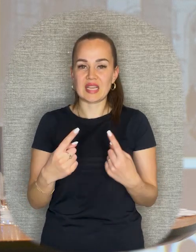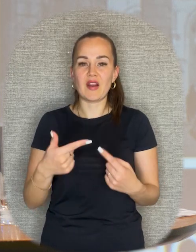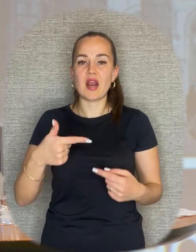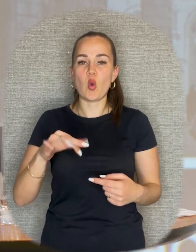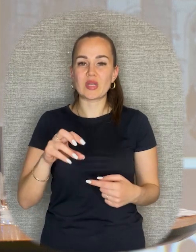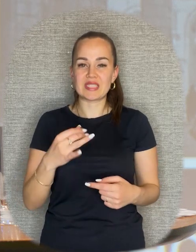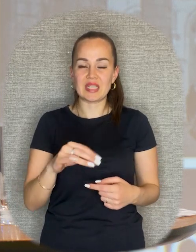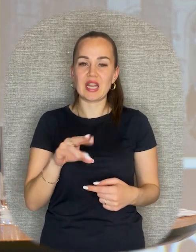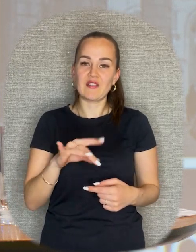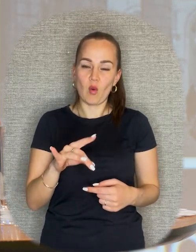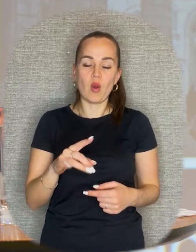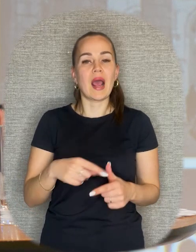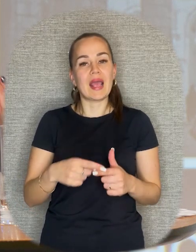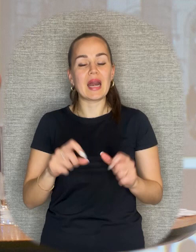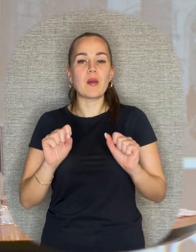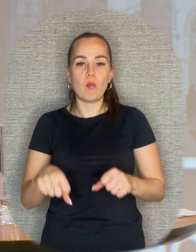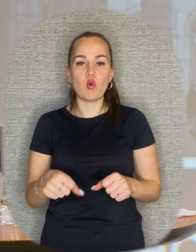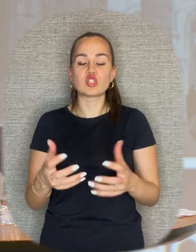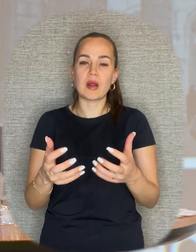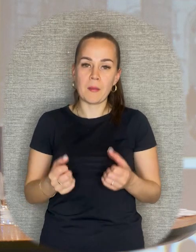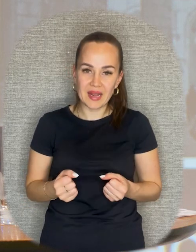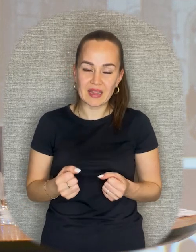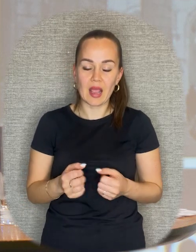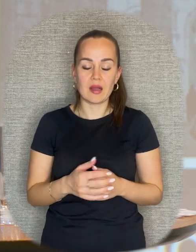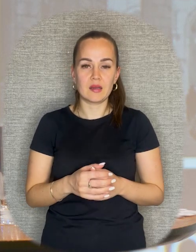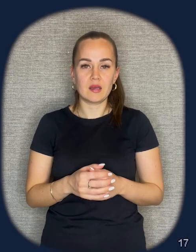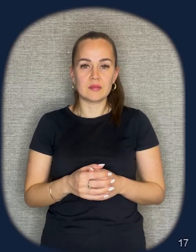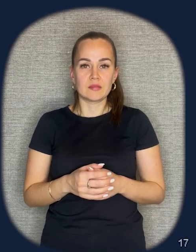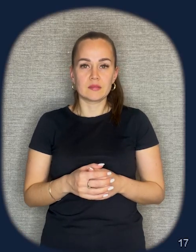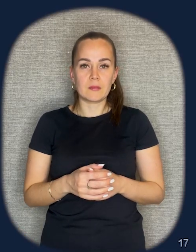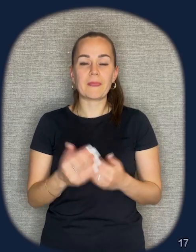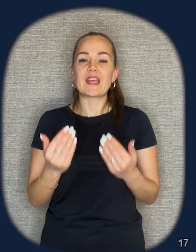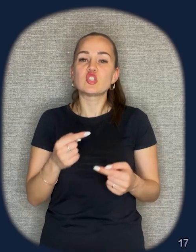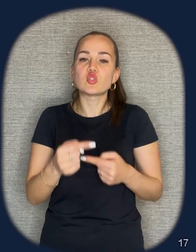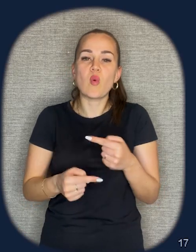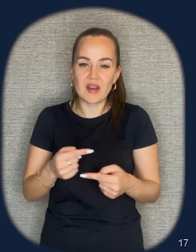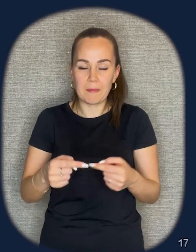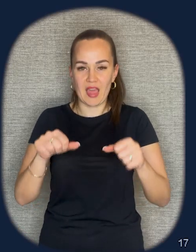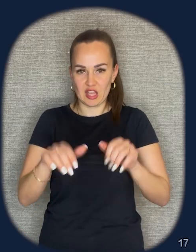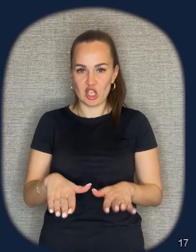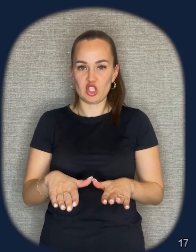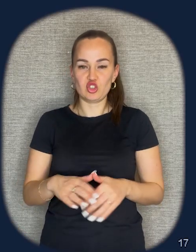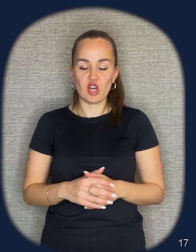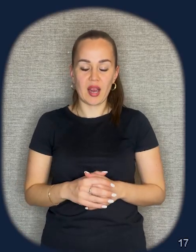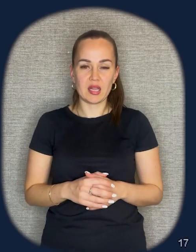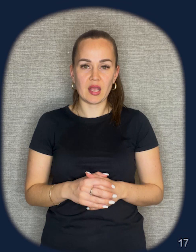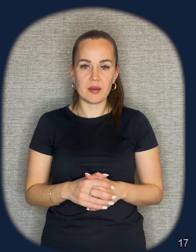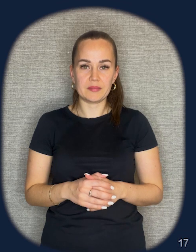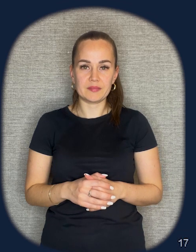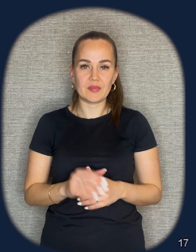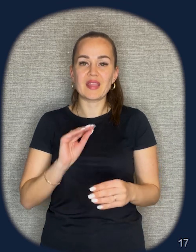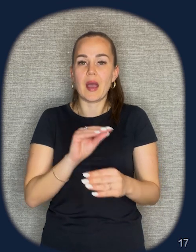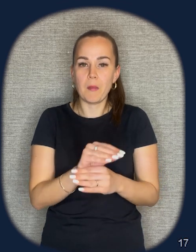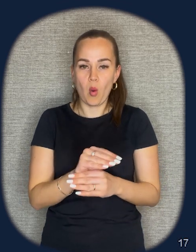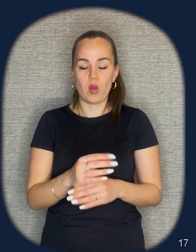предложение архитектора рубанчик по реконструкции Гостиного Двора или допустимо возможно